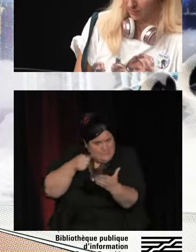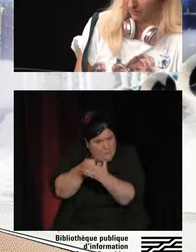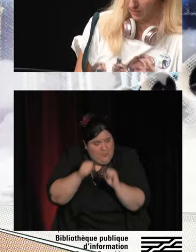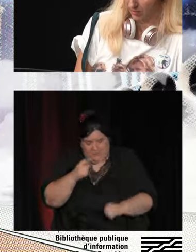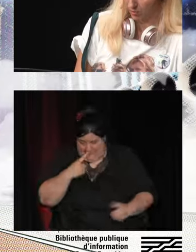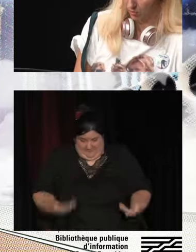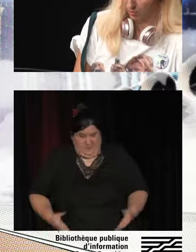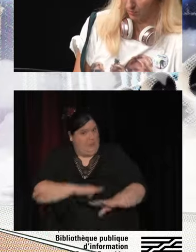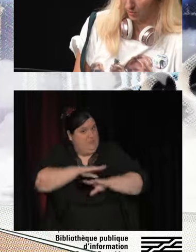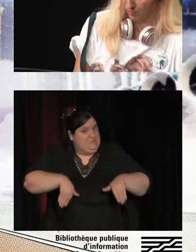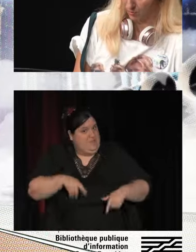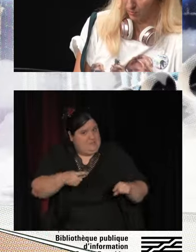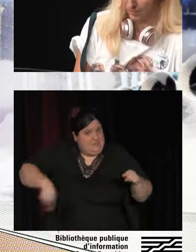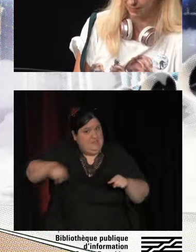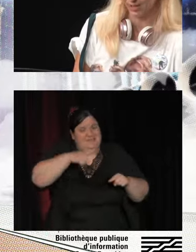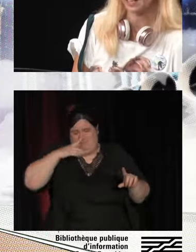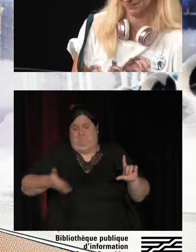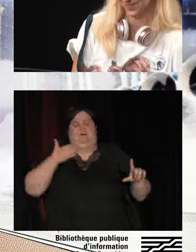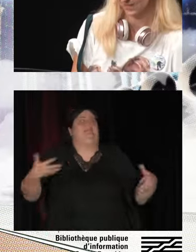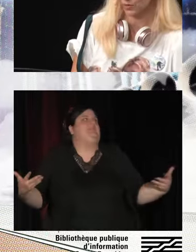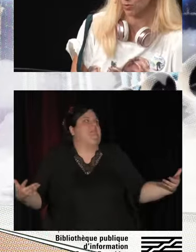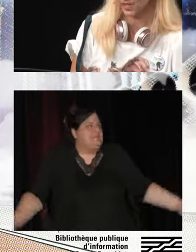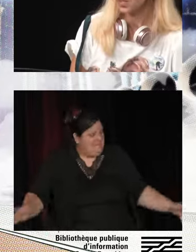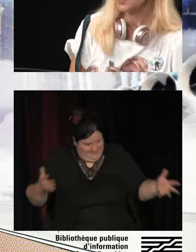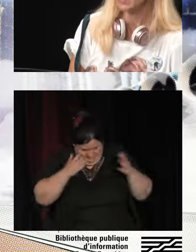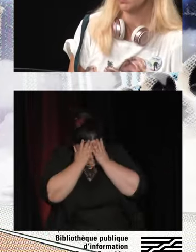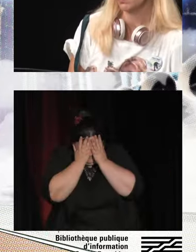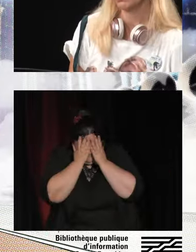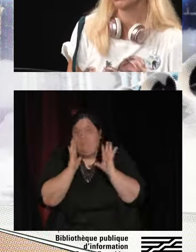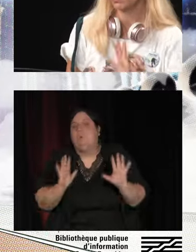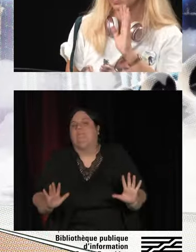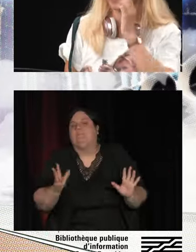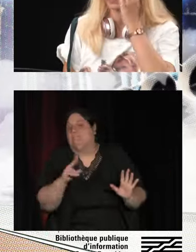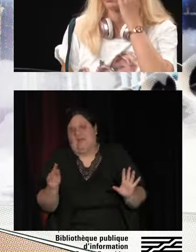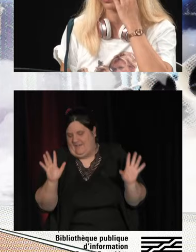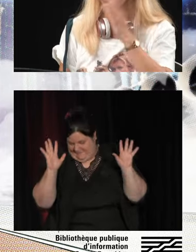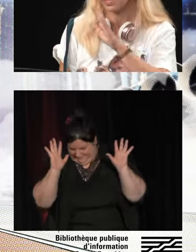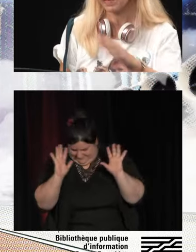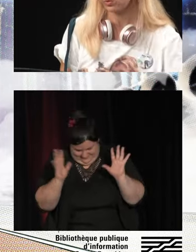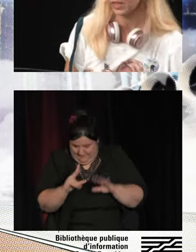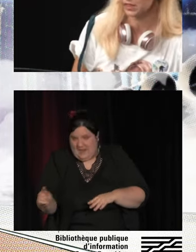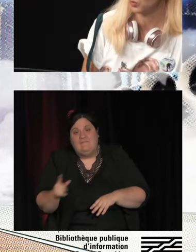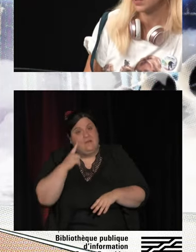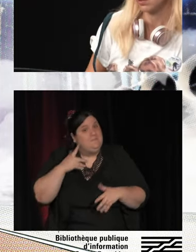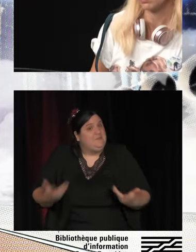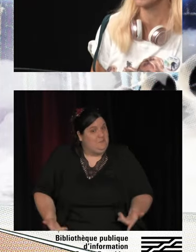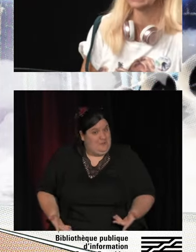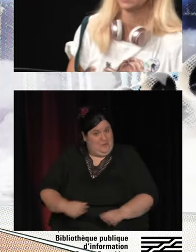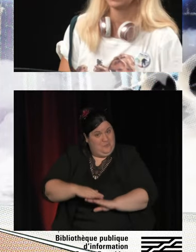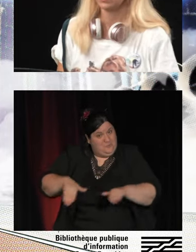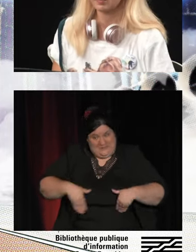À partir de maintenant, donc, le shuffler peut sauter. Voilà, c'était sûr. C'est pas grave. C'est pas grave, mais donc on fera pas le saut au dernier tour